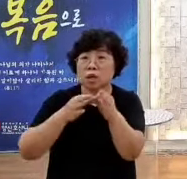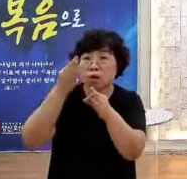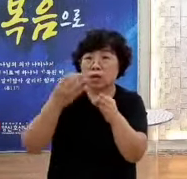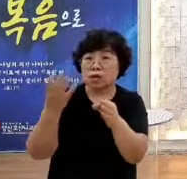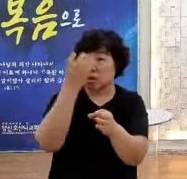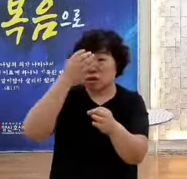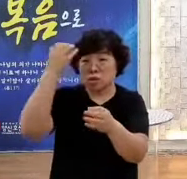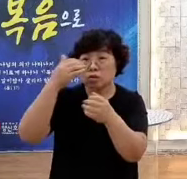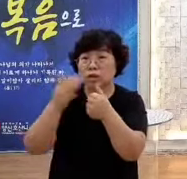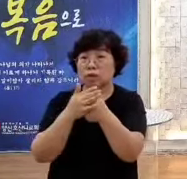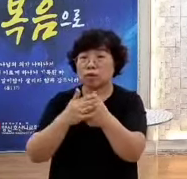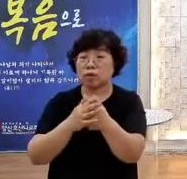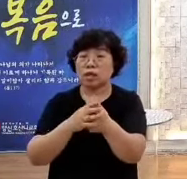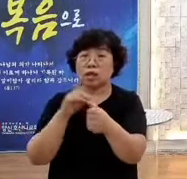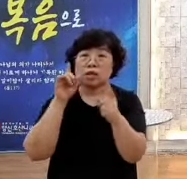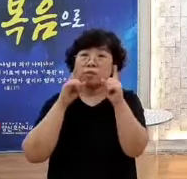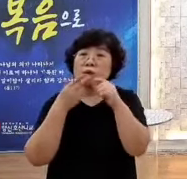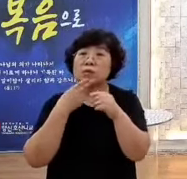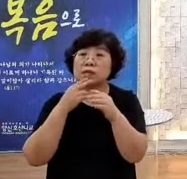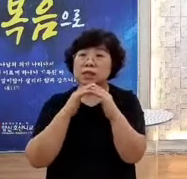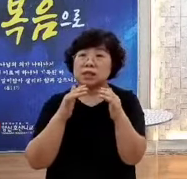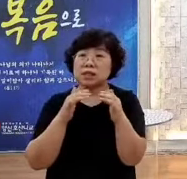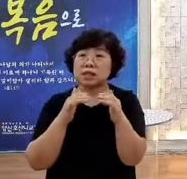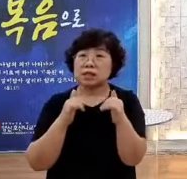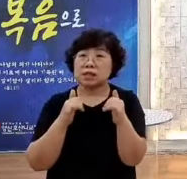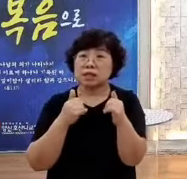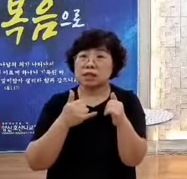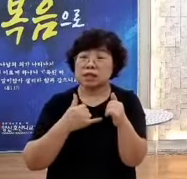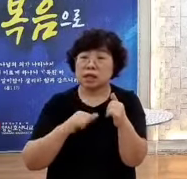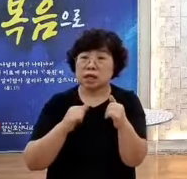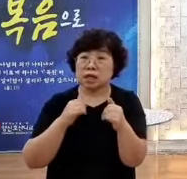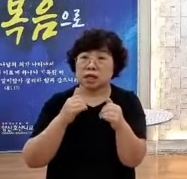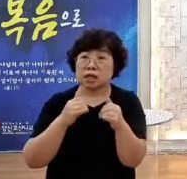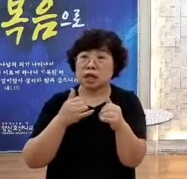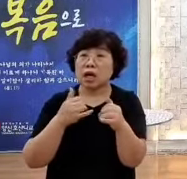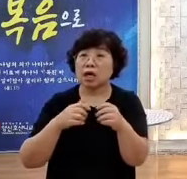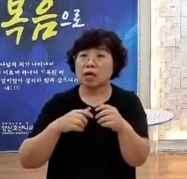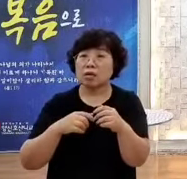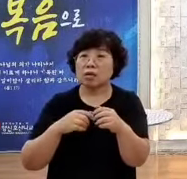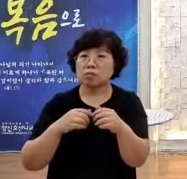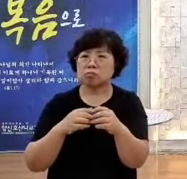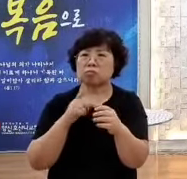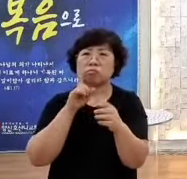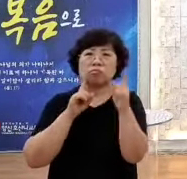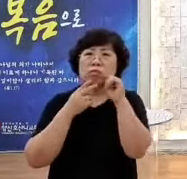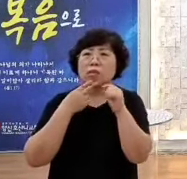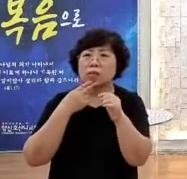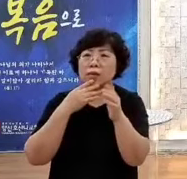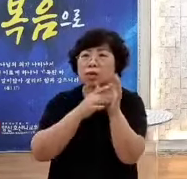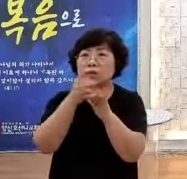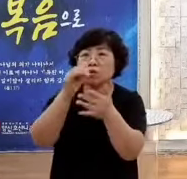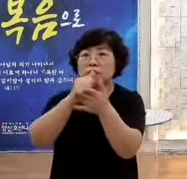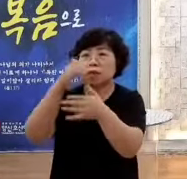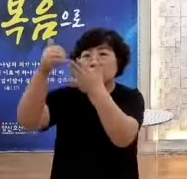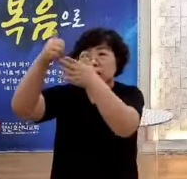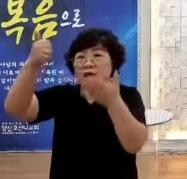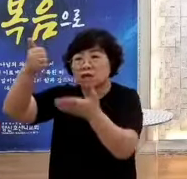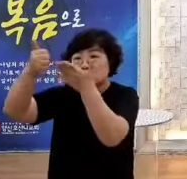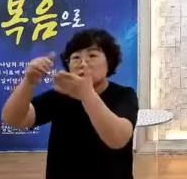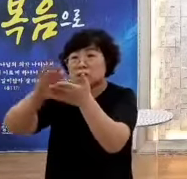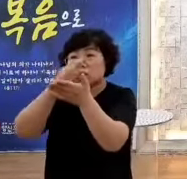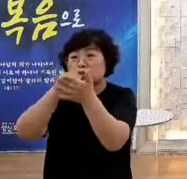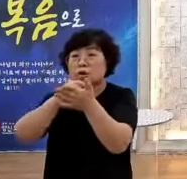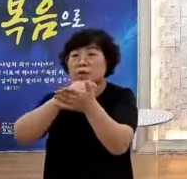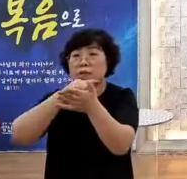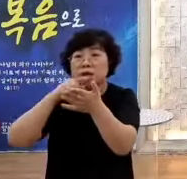영원하신 성령으로 말미암아 흠없는 자기를 하나님께 드린 그리스도의 피가 어찌 너희 양심을